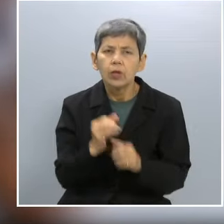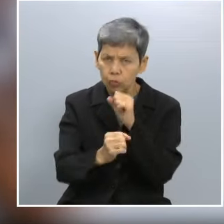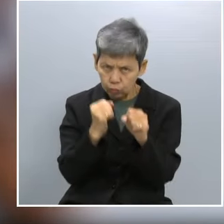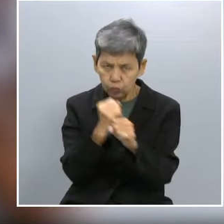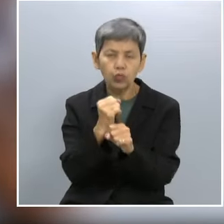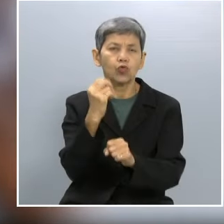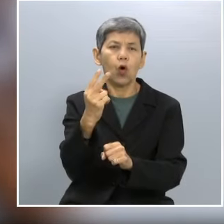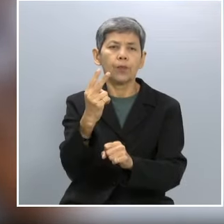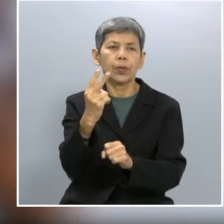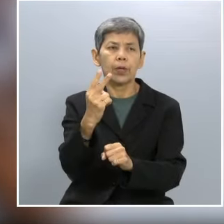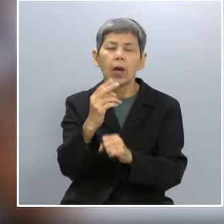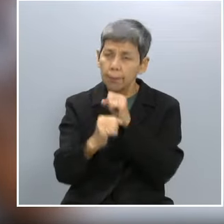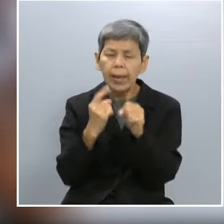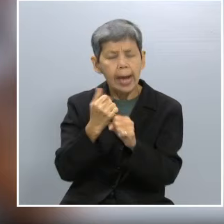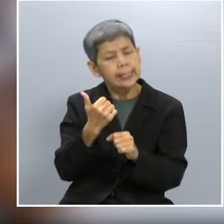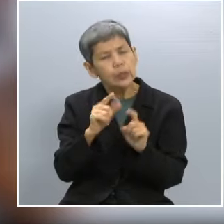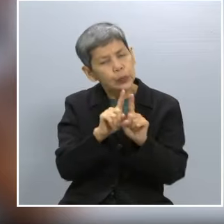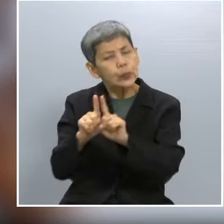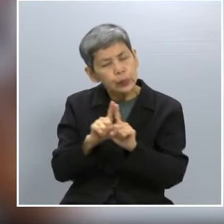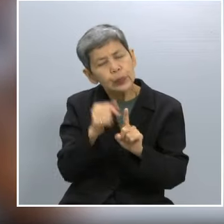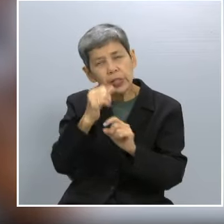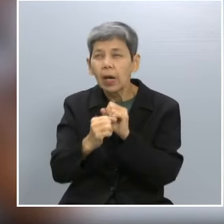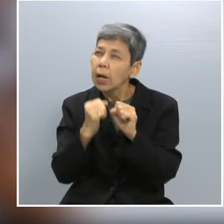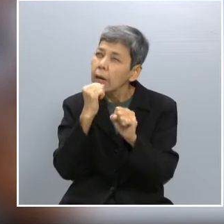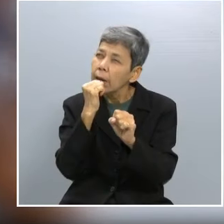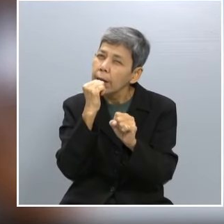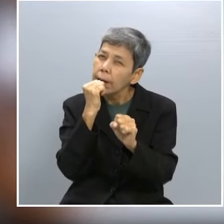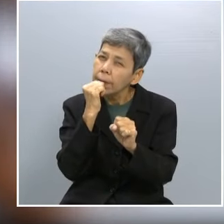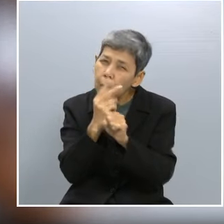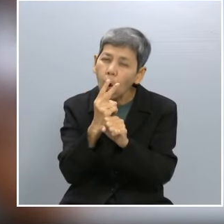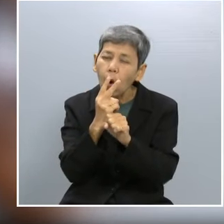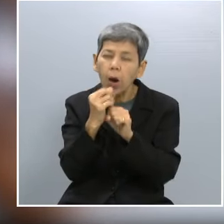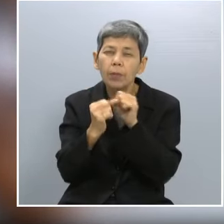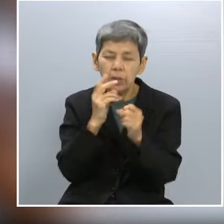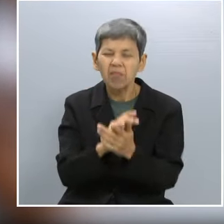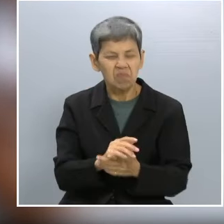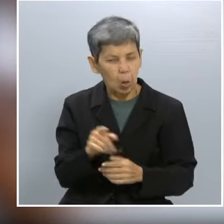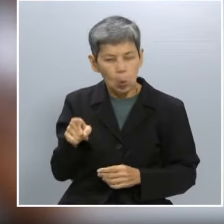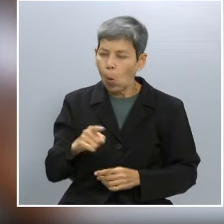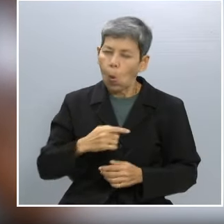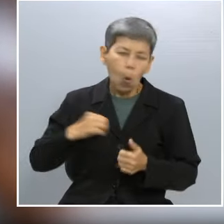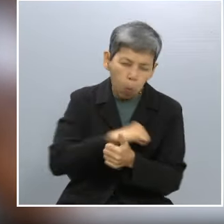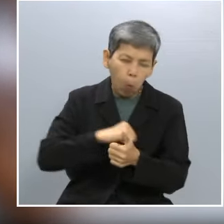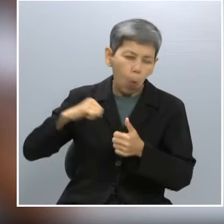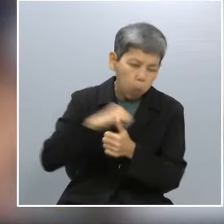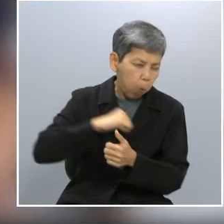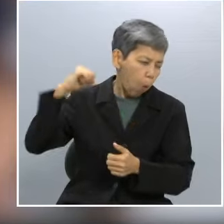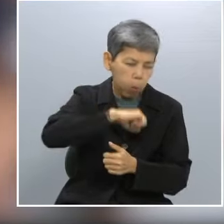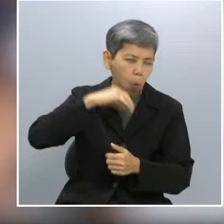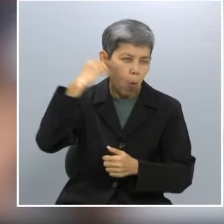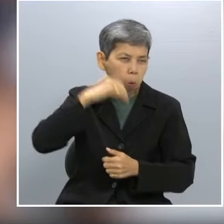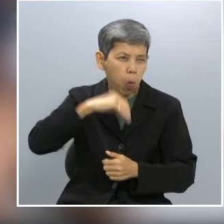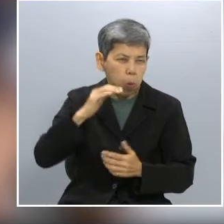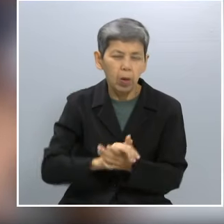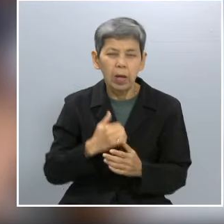ค่ะปีแรกๆก็ดีค่ะพอปีถัดมาปีที่ 2อ่ะเริ่มทำลายร่างกายบ่อยมากค่ะเลิก